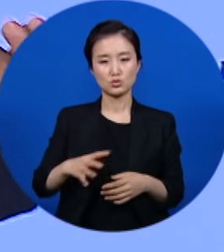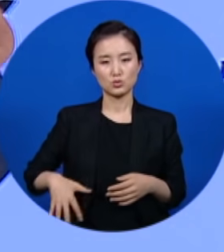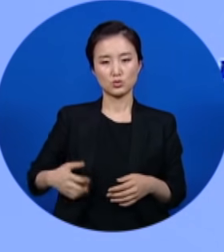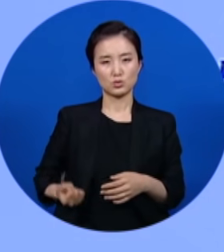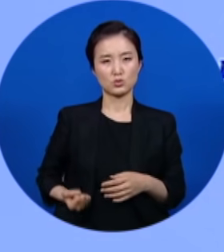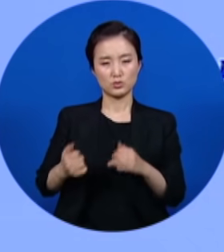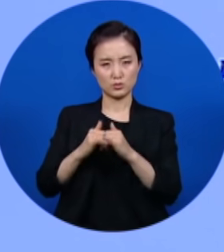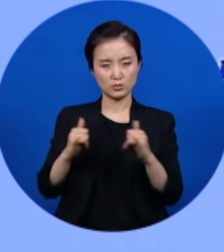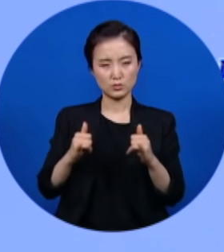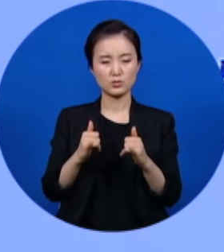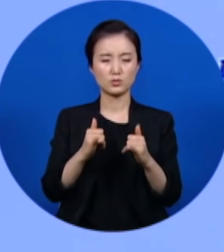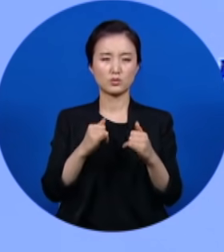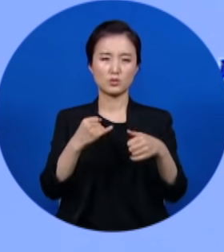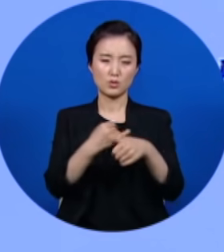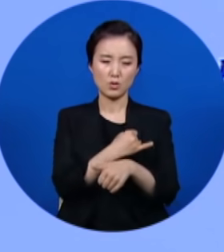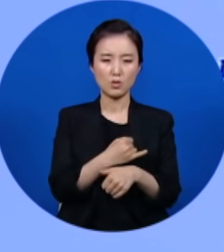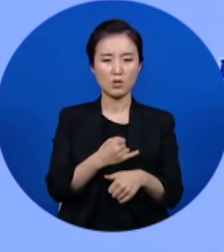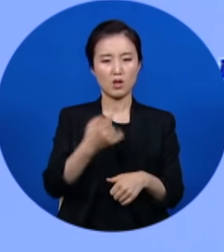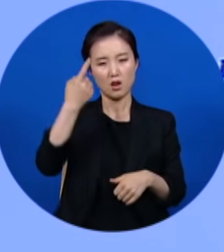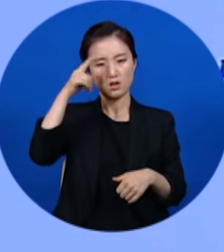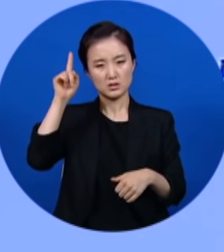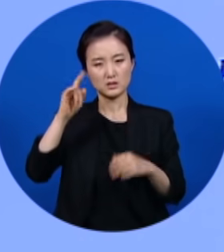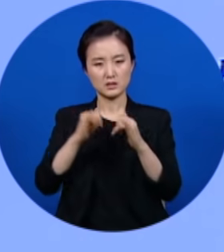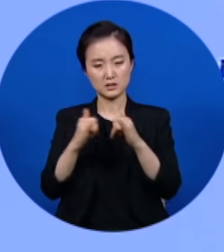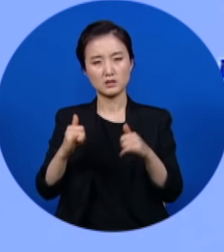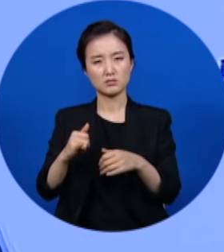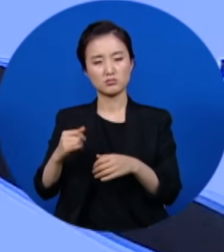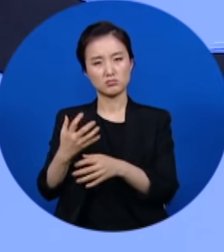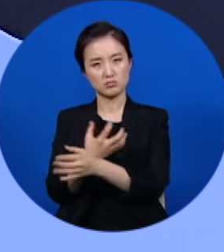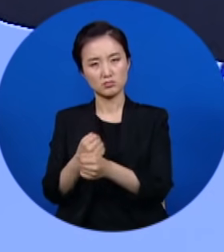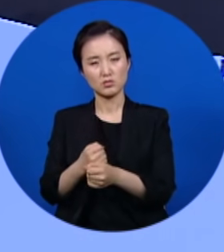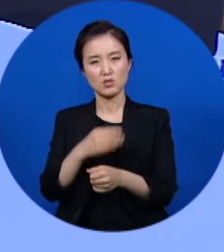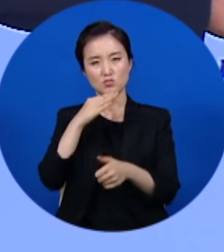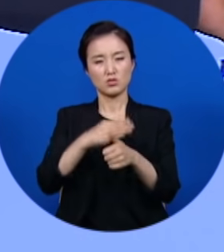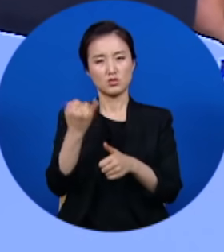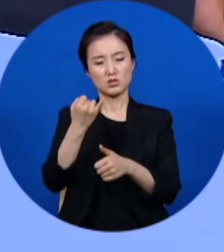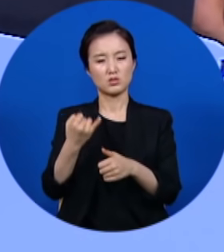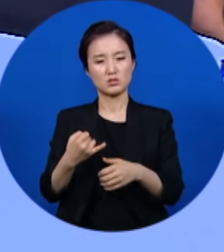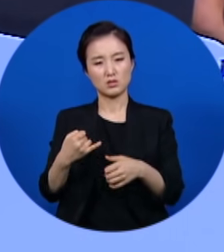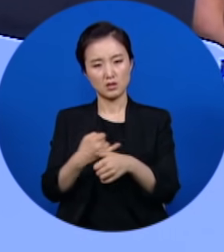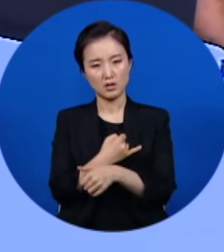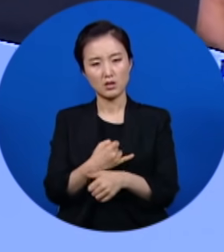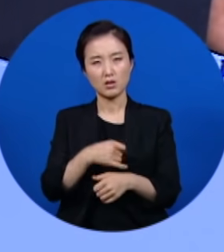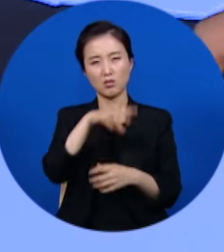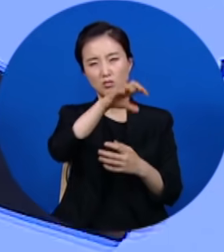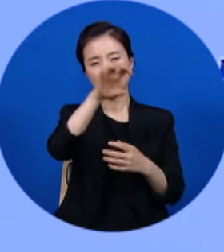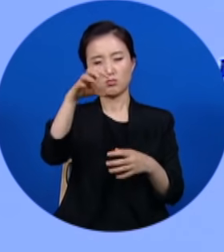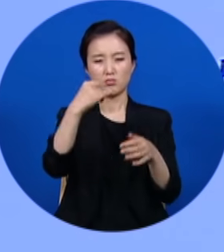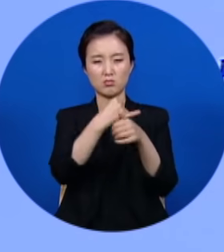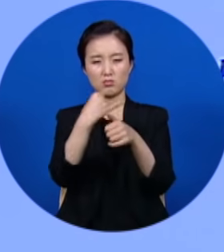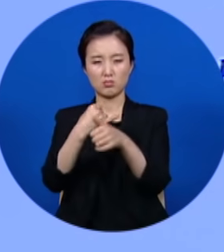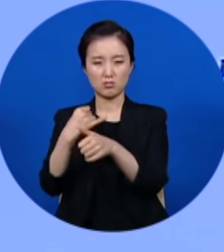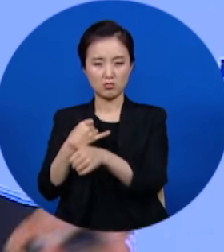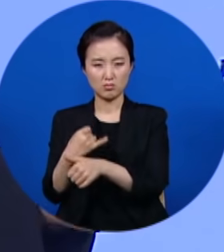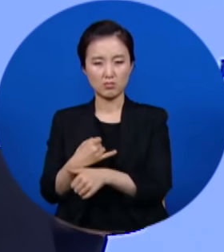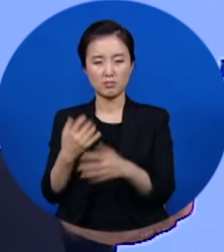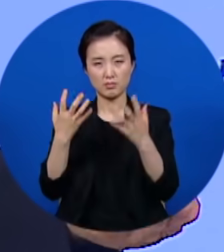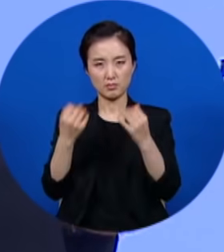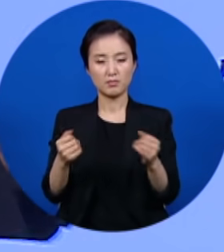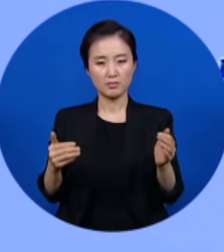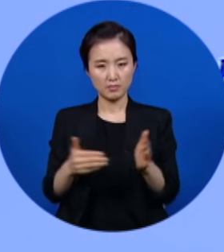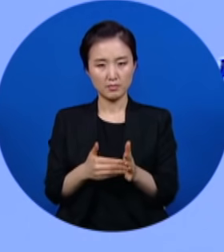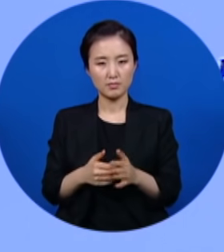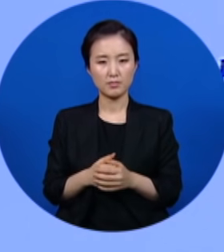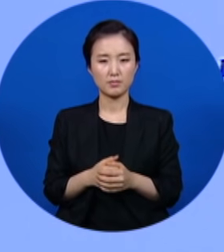로샤 제외하곤 고래는 사귀어 북한과 우선 사격 신장성 위구르족 소주병 사격 물론 한쪽도 중국어